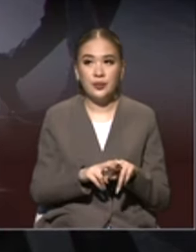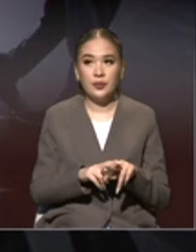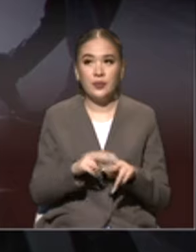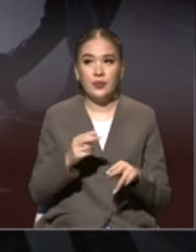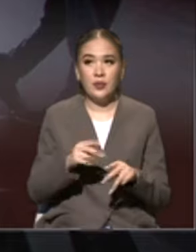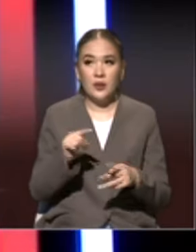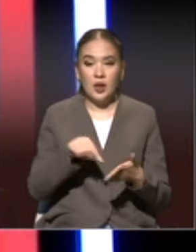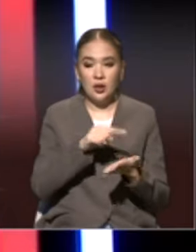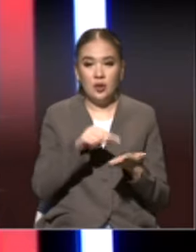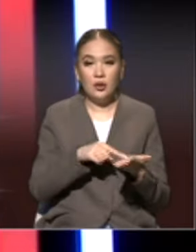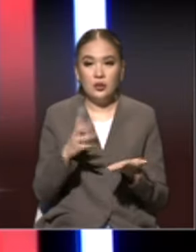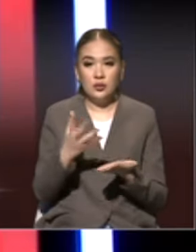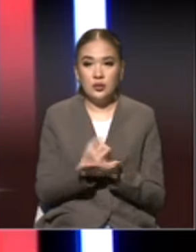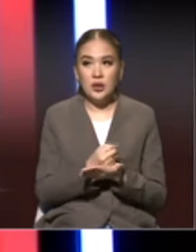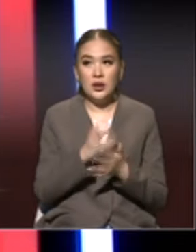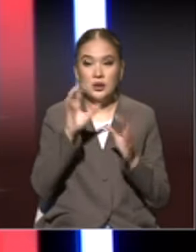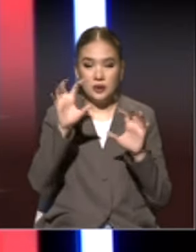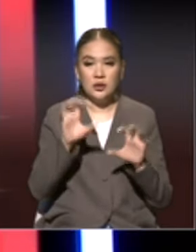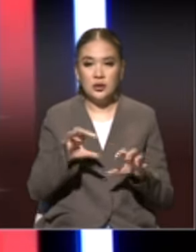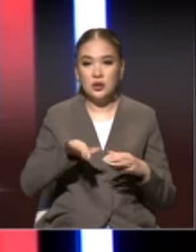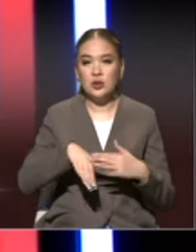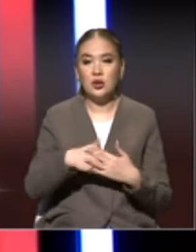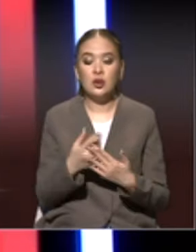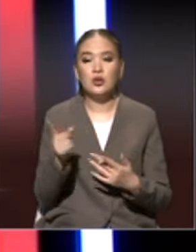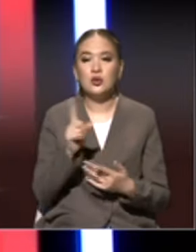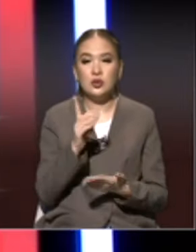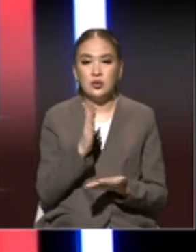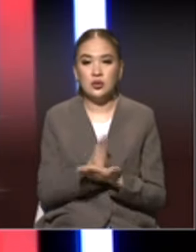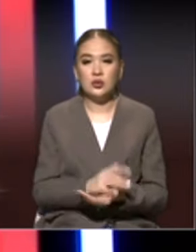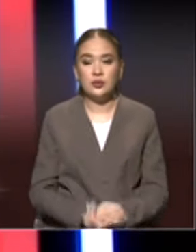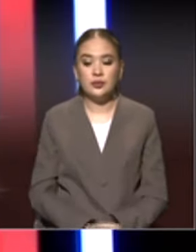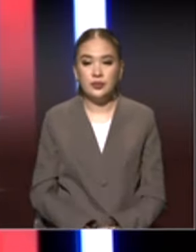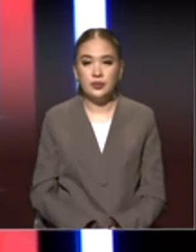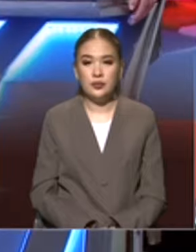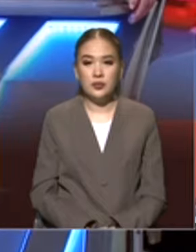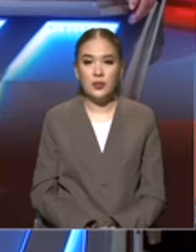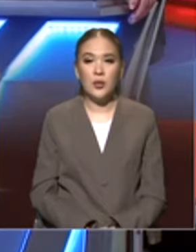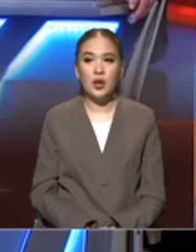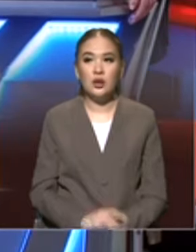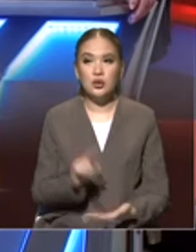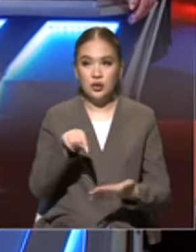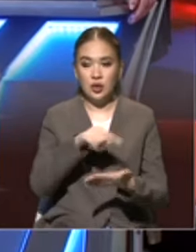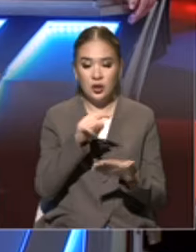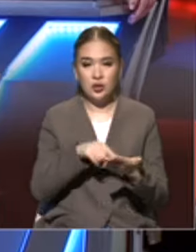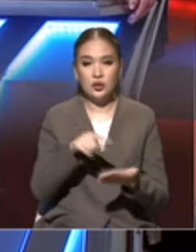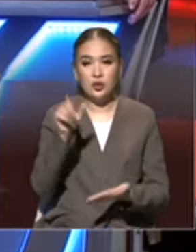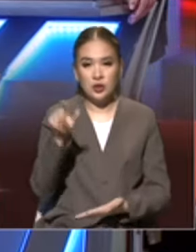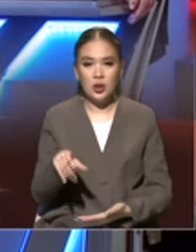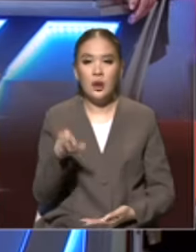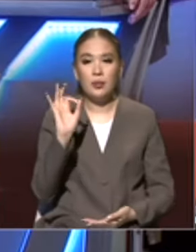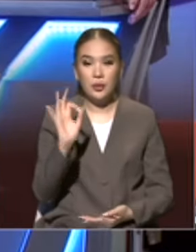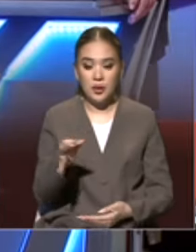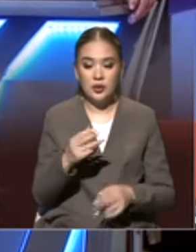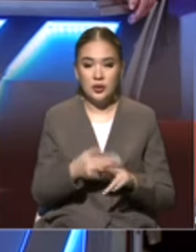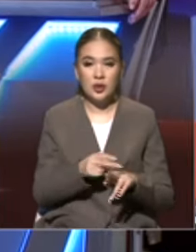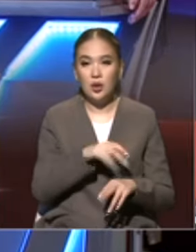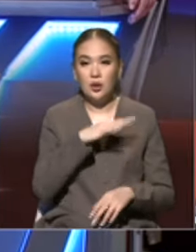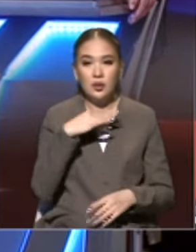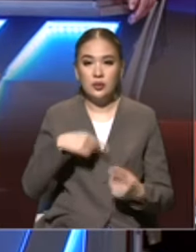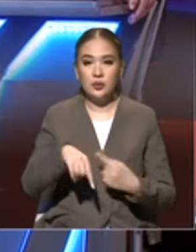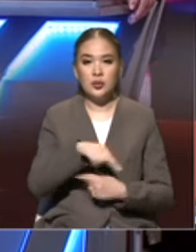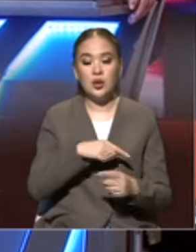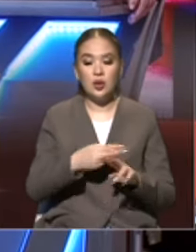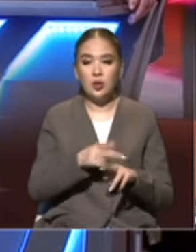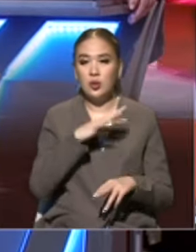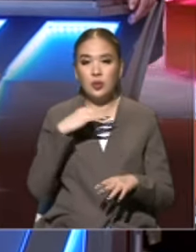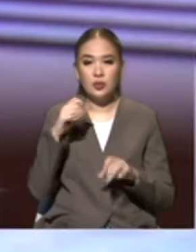сауатты сауал. Жаңа заңда осыған қатысты не бар? Енді бұл сұрақ қоюшы өте дұрыс айтып отыр. Яғни біздер көп жағдайда кәсіпкерлердің құқығын